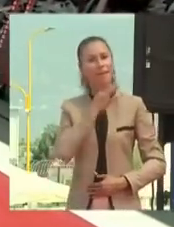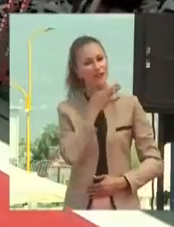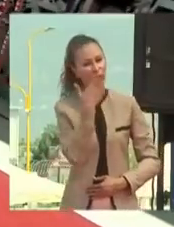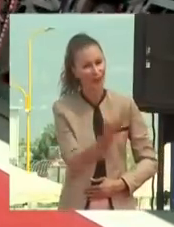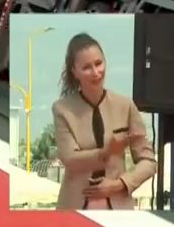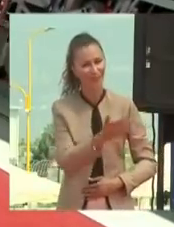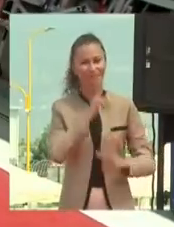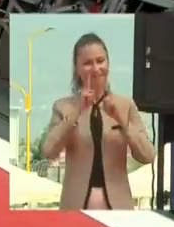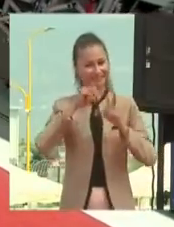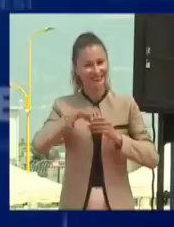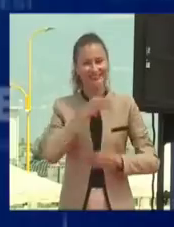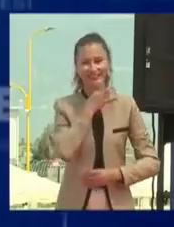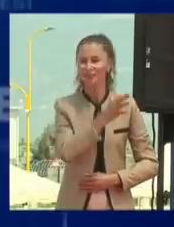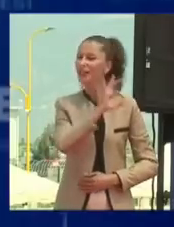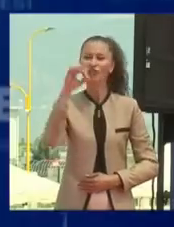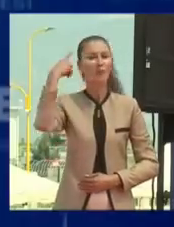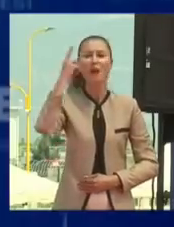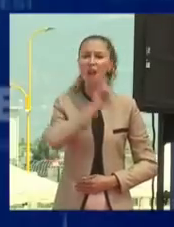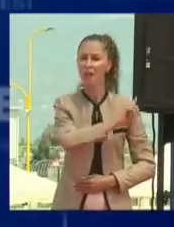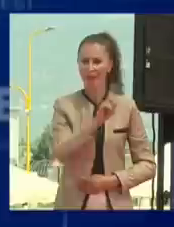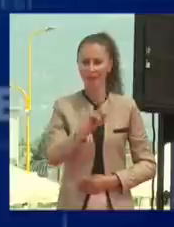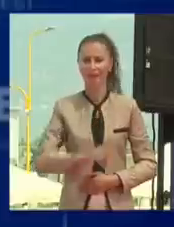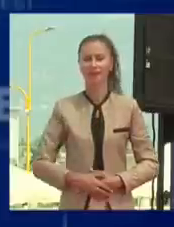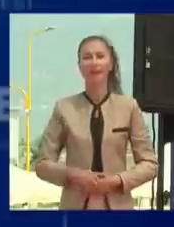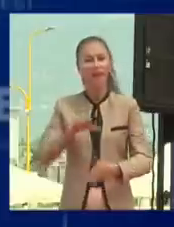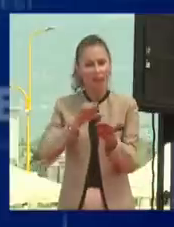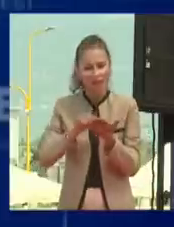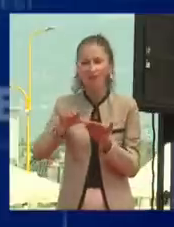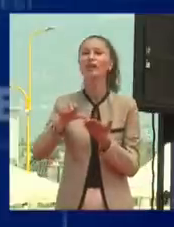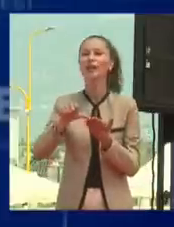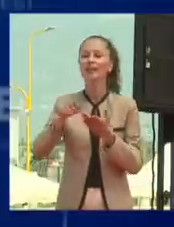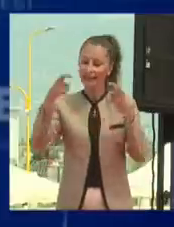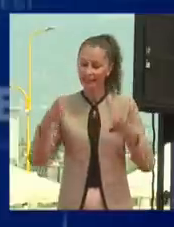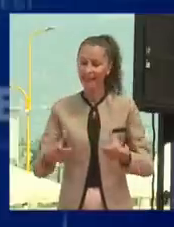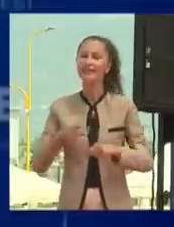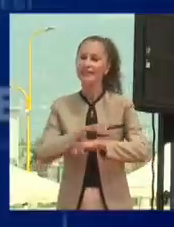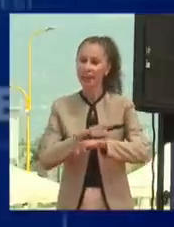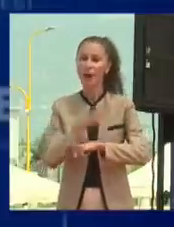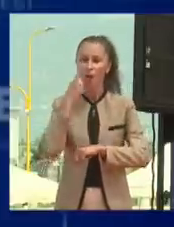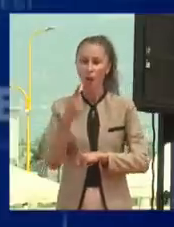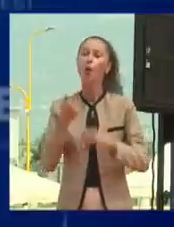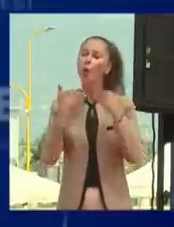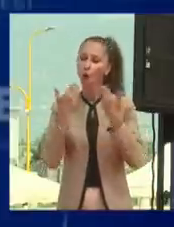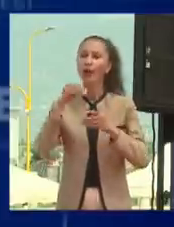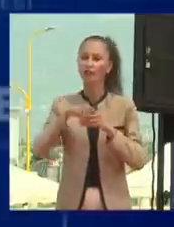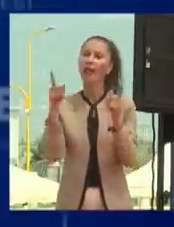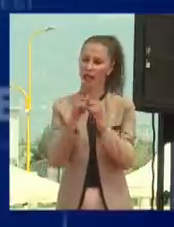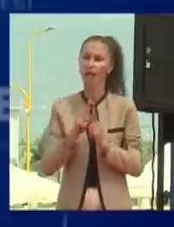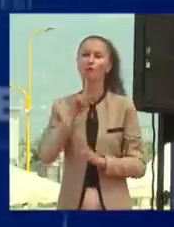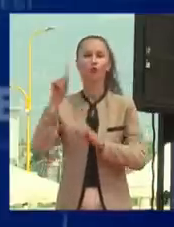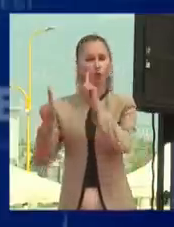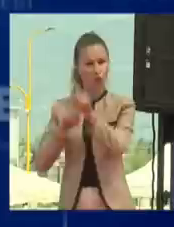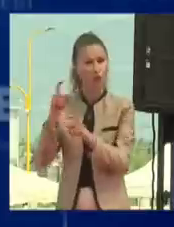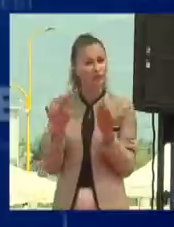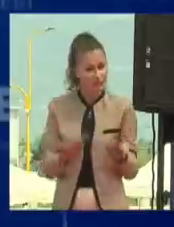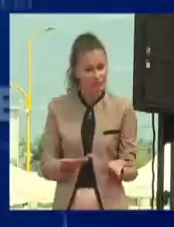Teşekkür ederim, teşekkür ederim. Hiç meraklanmayın. Her şeyin de yeri zamanı gelince hukuk içinde hesabını soracağız. Değil